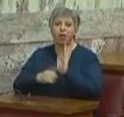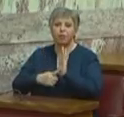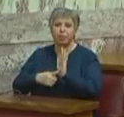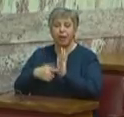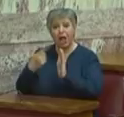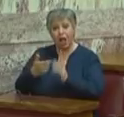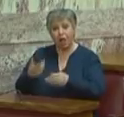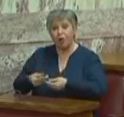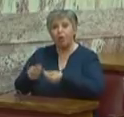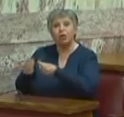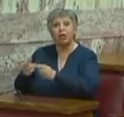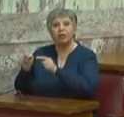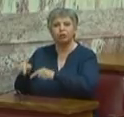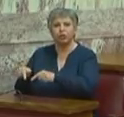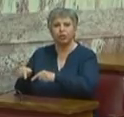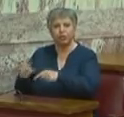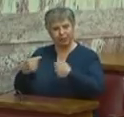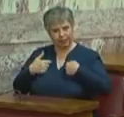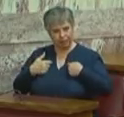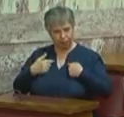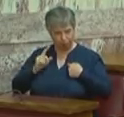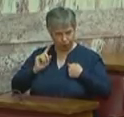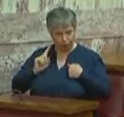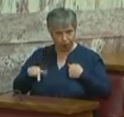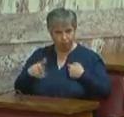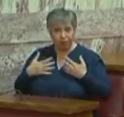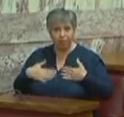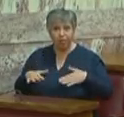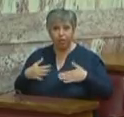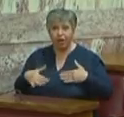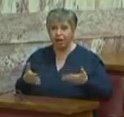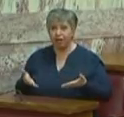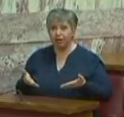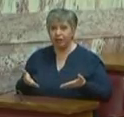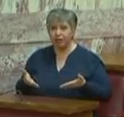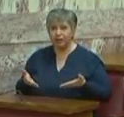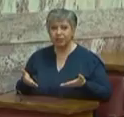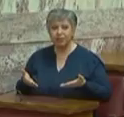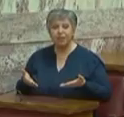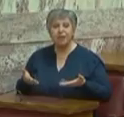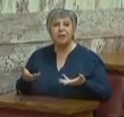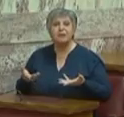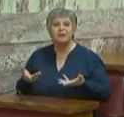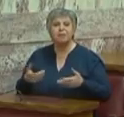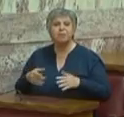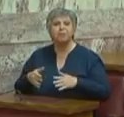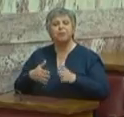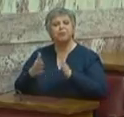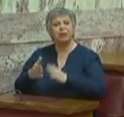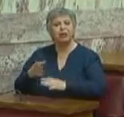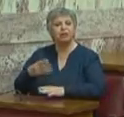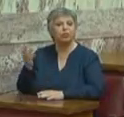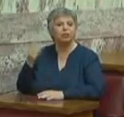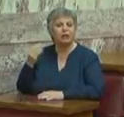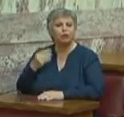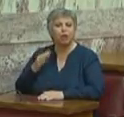παρανομήσω. Εδώ όμως, κυρίες και κύριοι συνάδελφοι, ακούστηκε κάτι το οποίο είναι μοναδικό